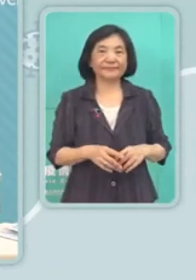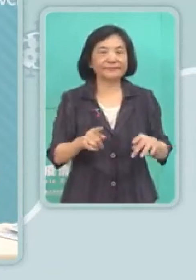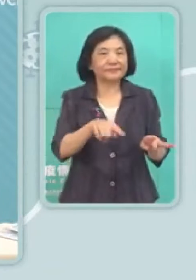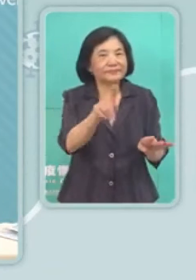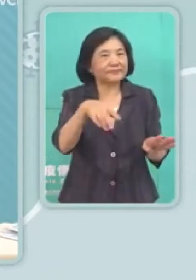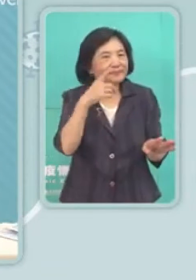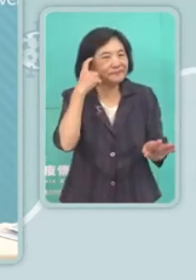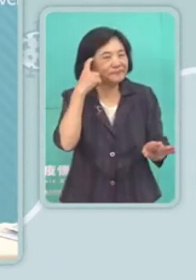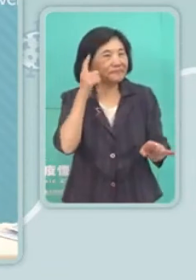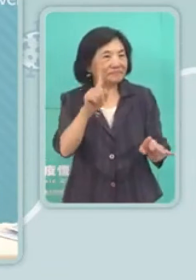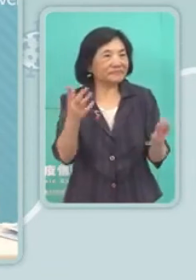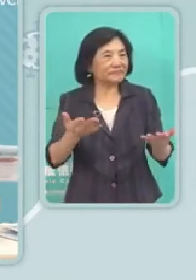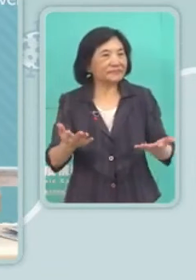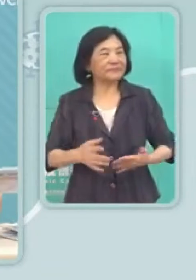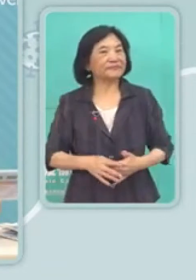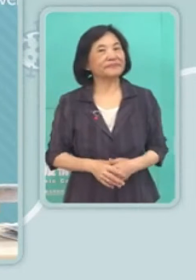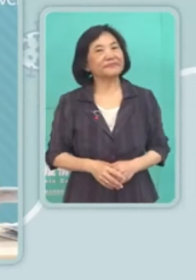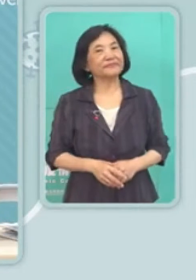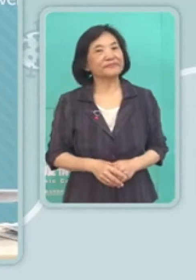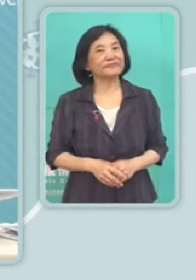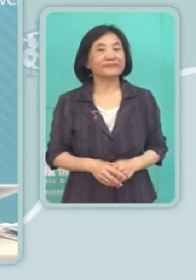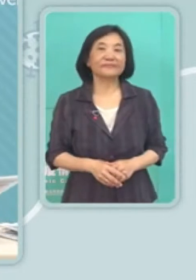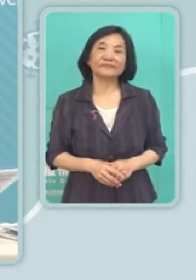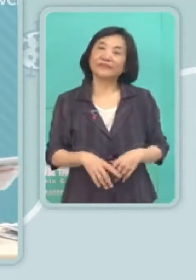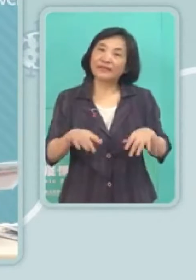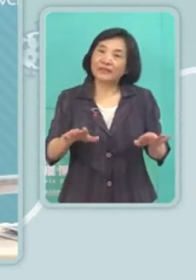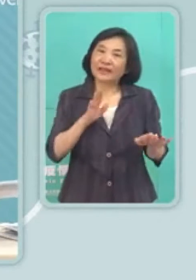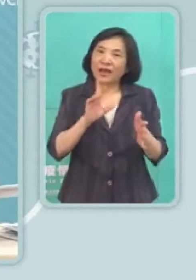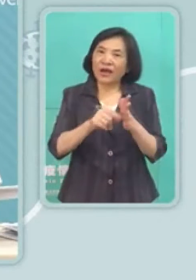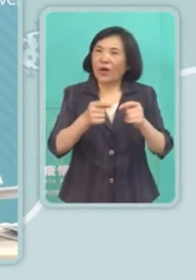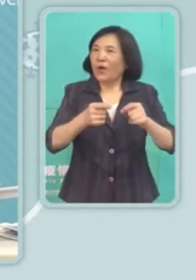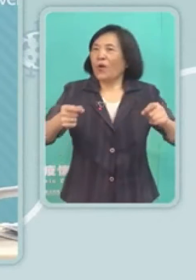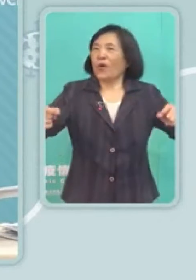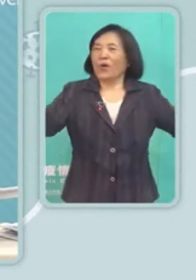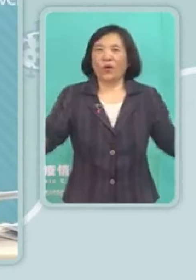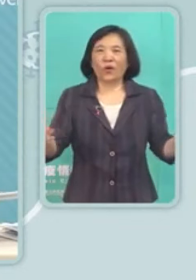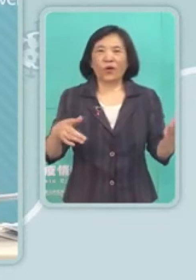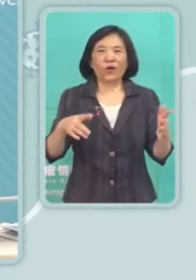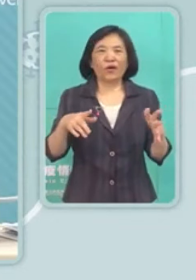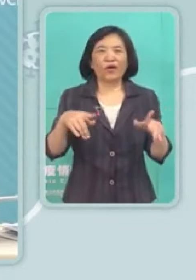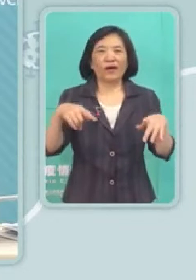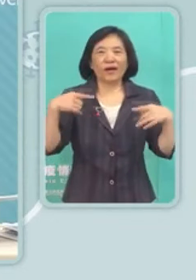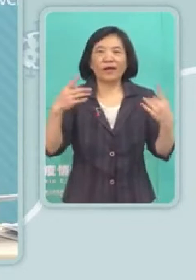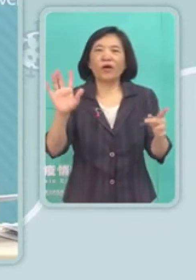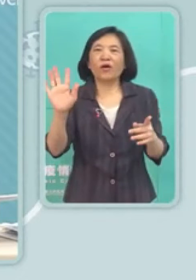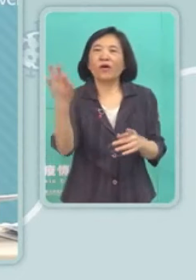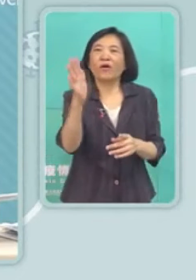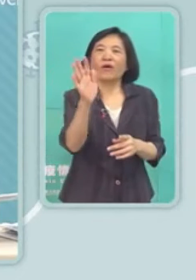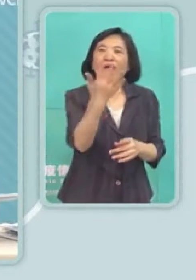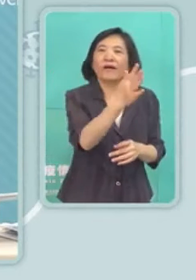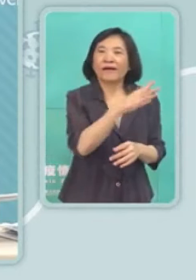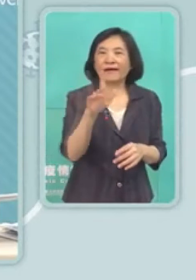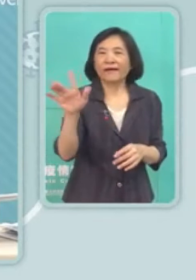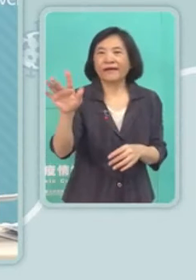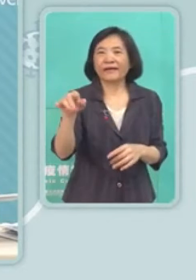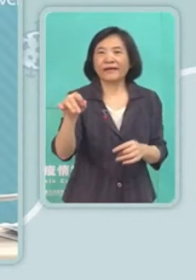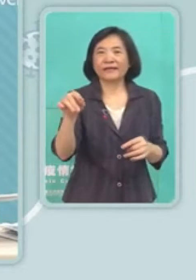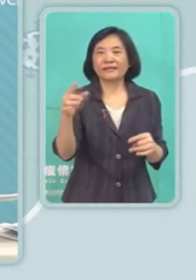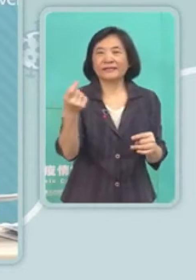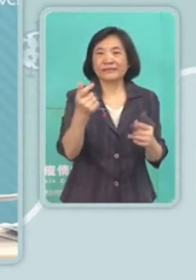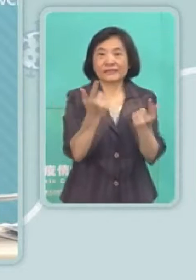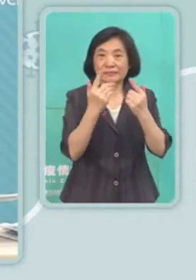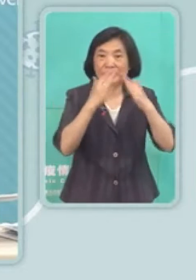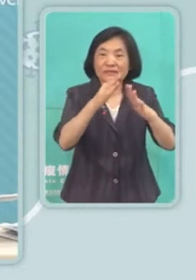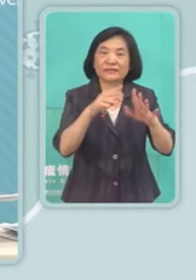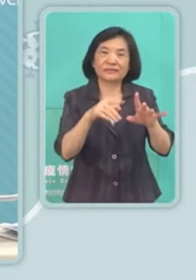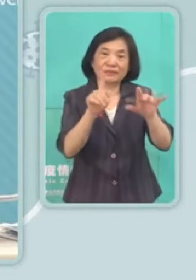那大家都在思考一个问题啊，这么长的时间哦，都是零零星星哦。以台北市为例的哈，还不到